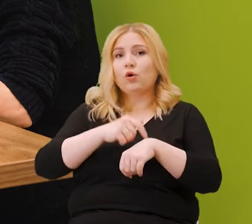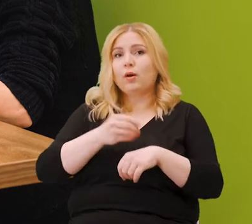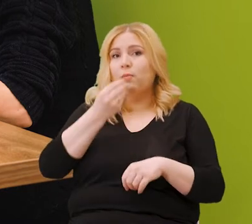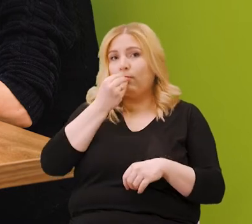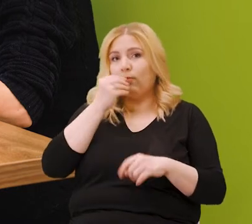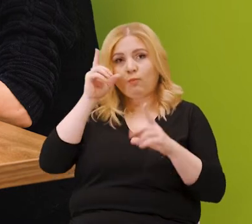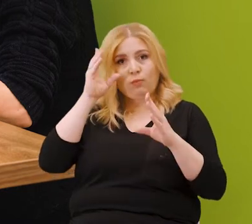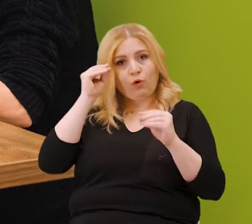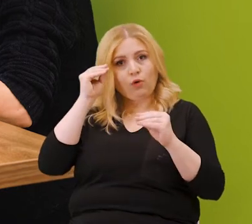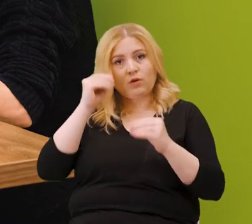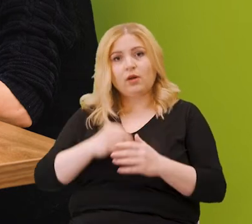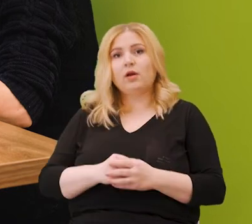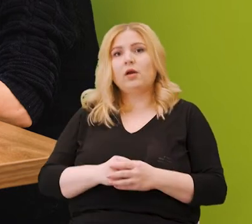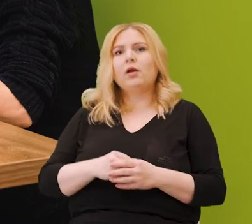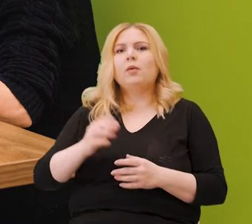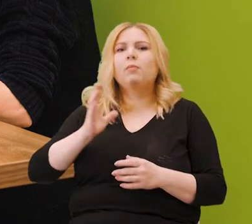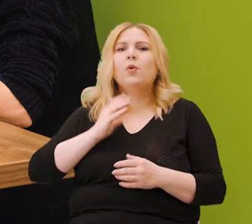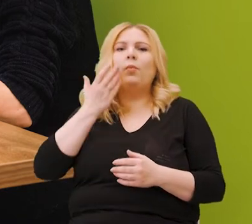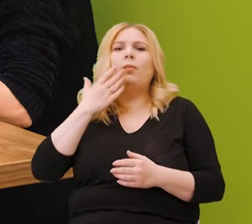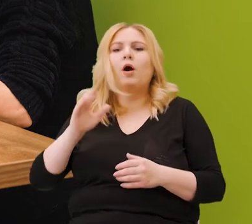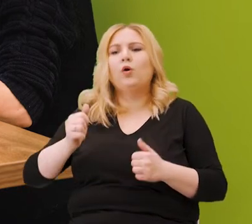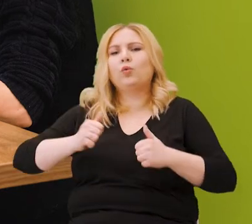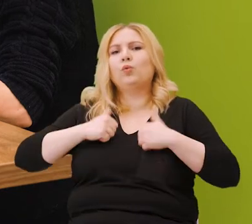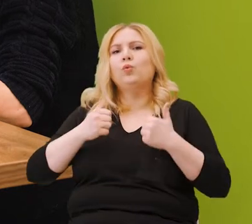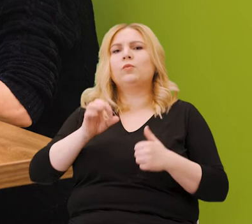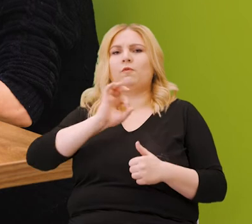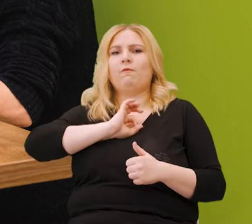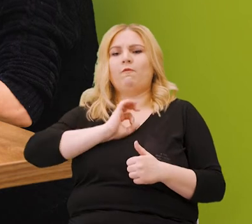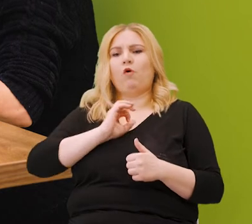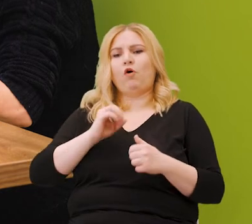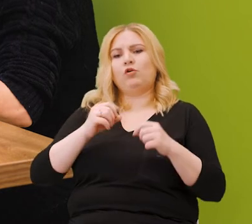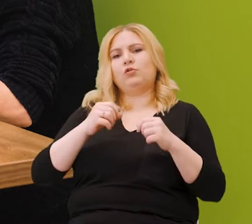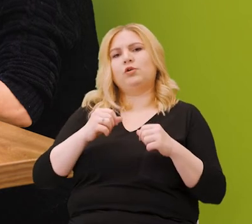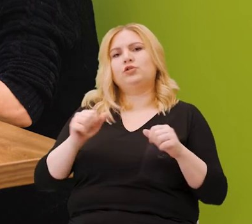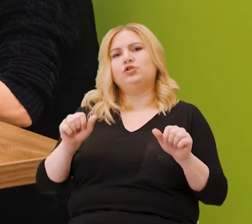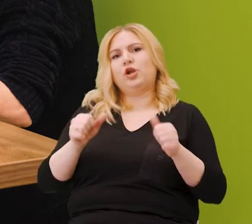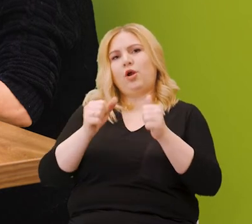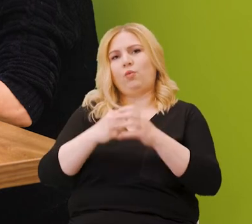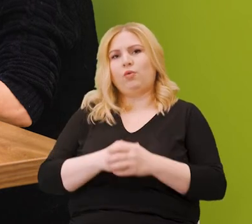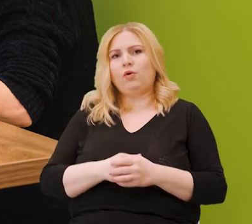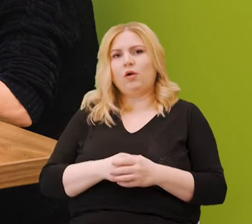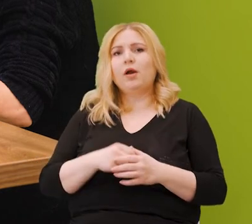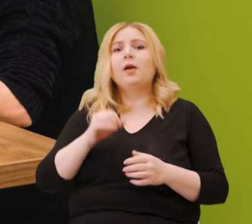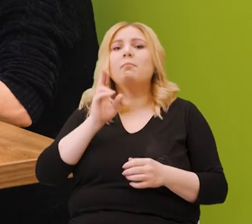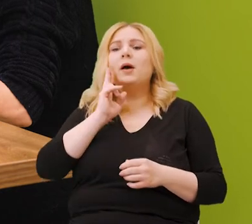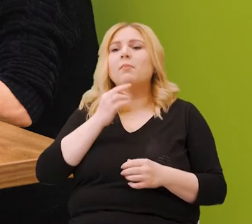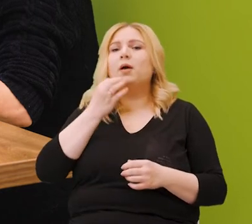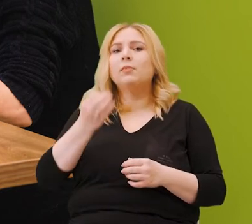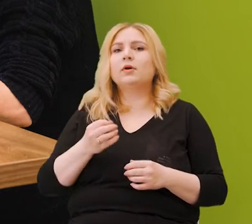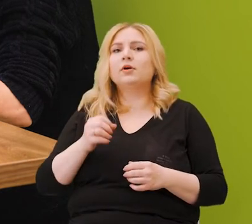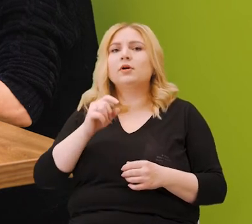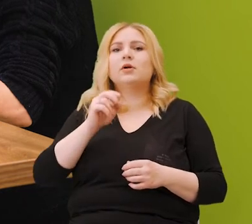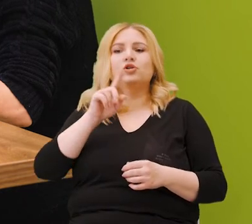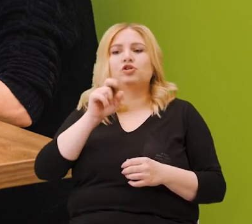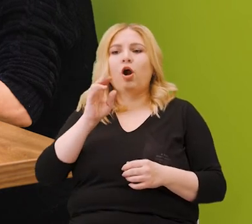mina chłopczyka wskazywała, że jest bardzo dumny ze swego dzieła. No, jak tam, Bobek? Spytała mama Żakowa, wchodząc